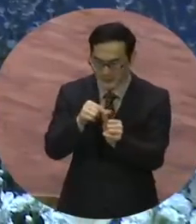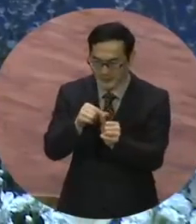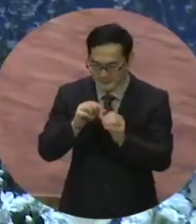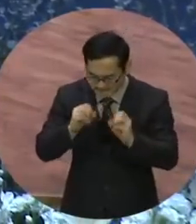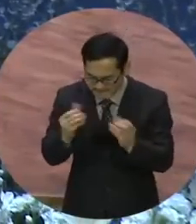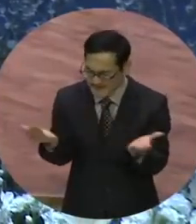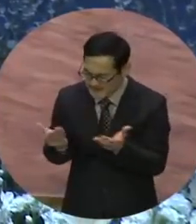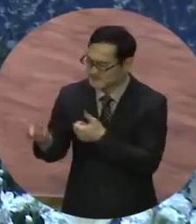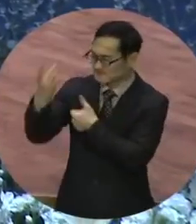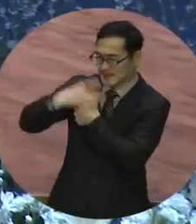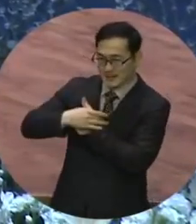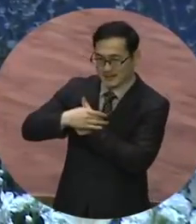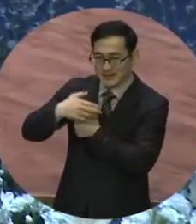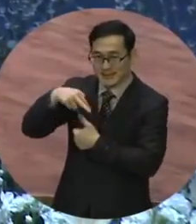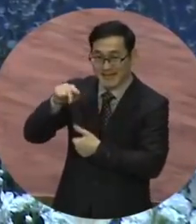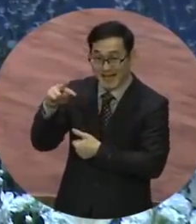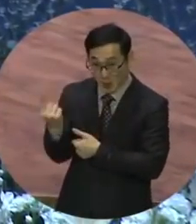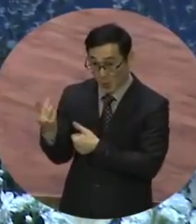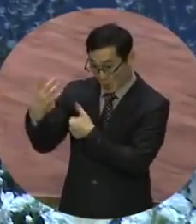전도자로서 사도로서 부름받았고,